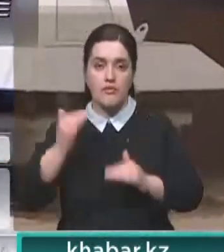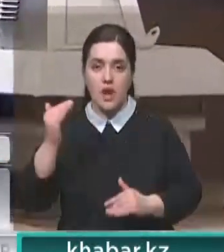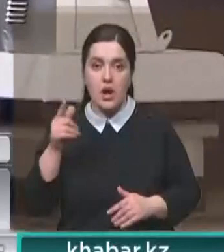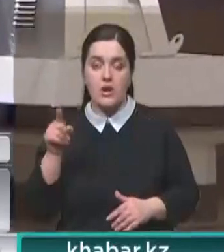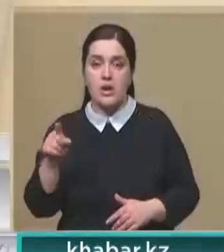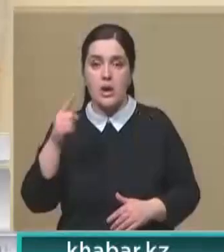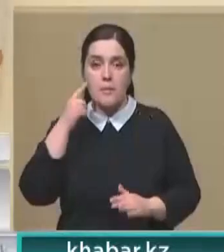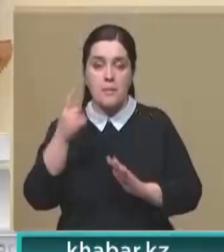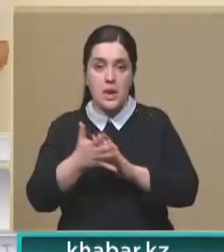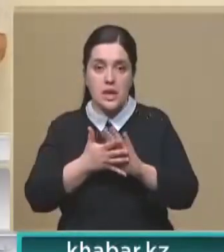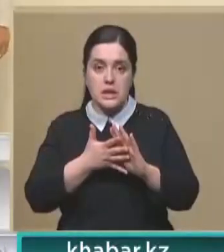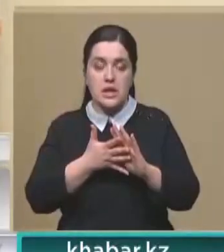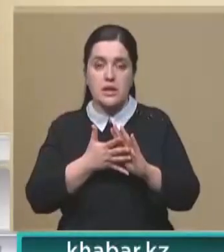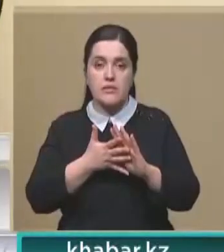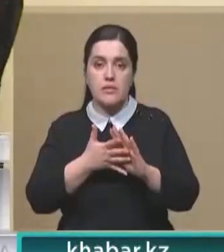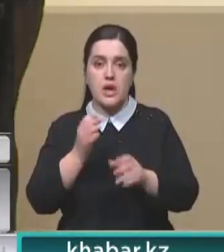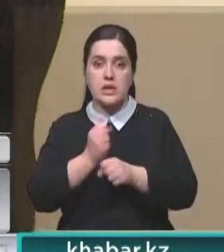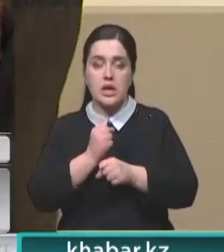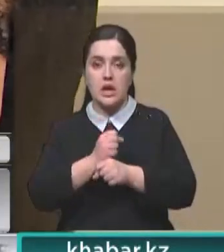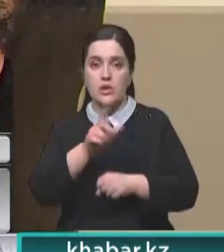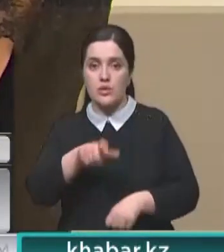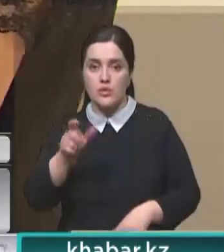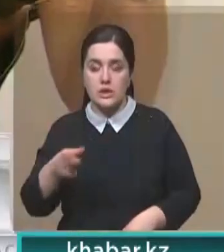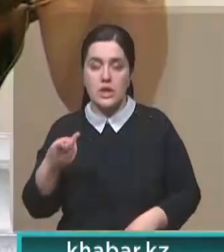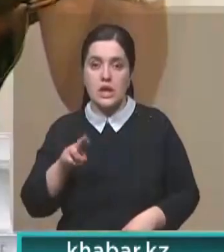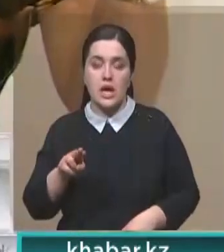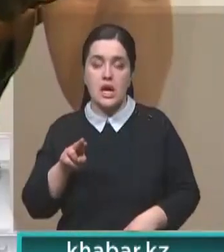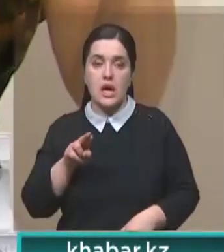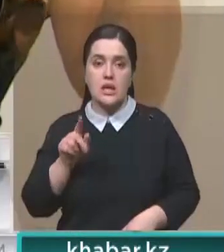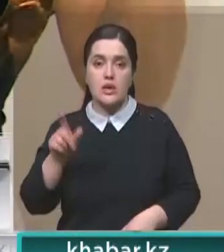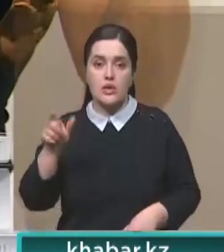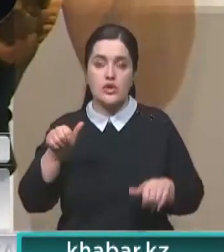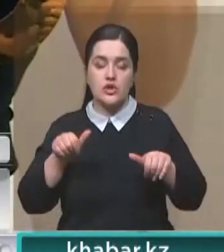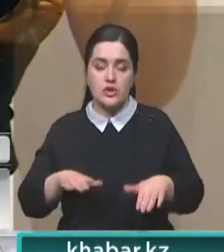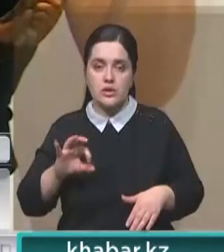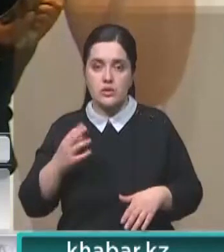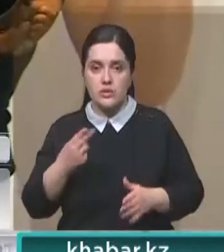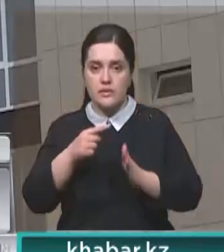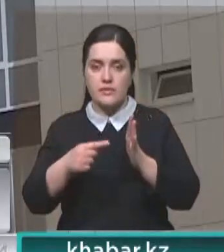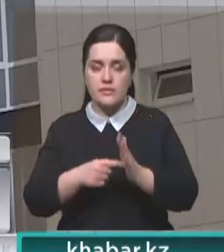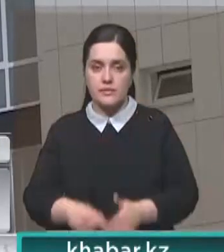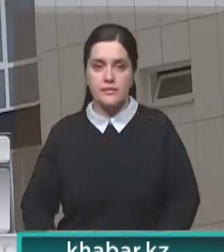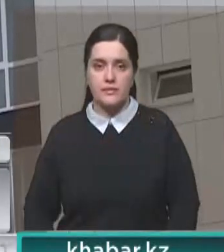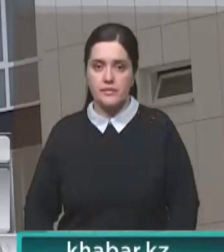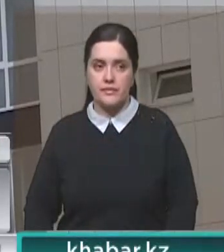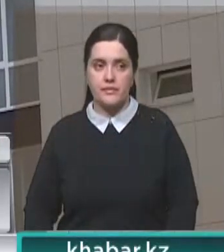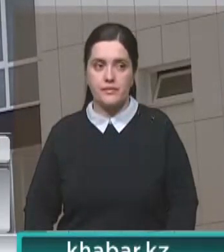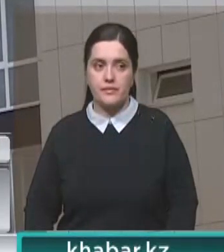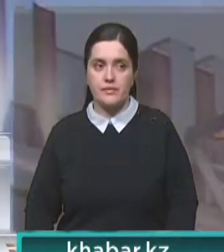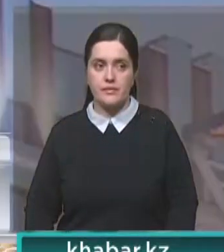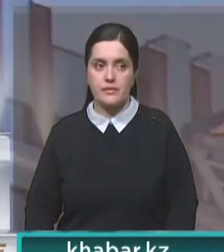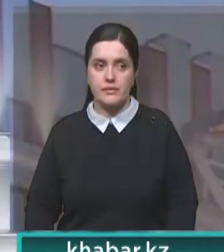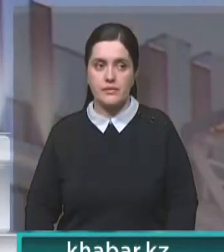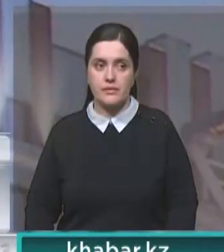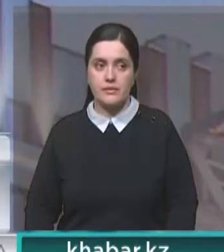никто другой, понимал, контент делают люди. И именно для этих людей Бекхожин решал социальные вопросы. Дом, где живет счастье. На